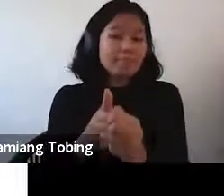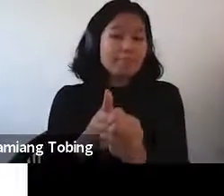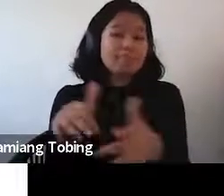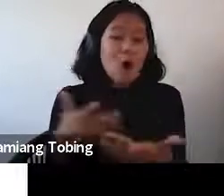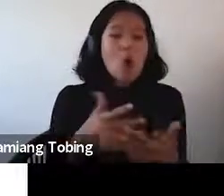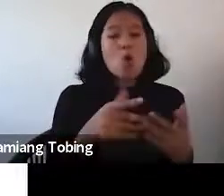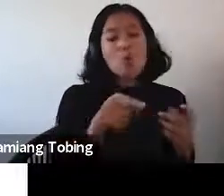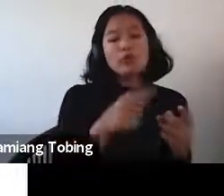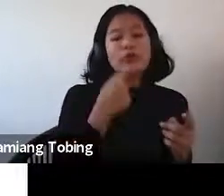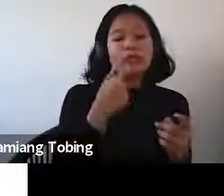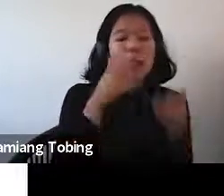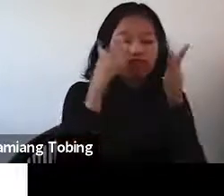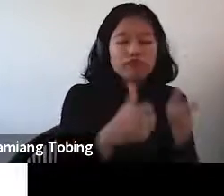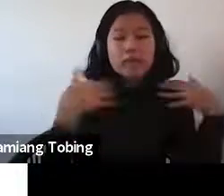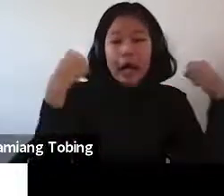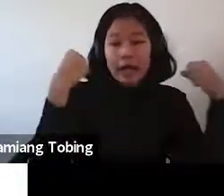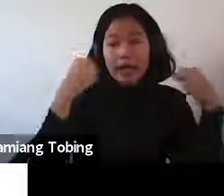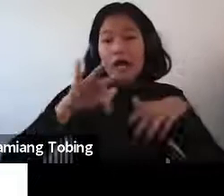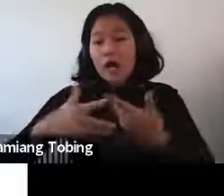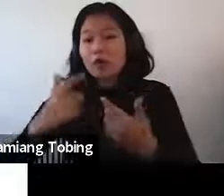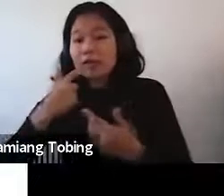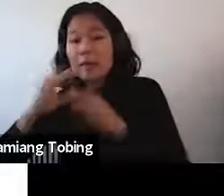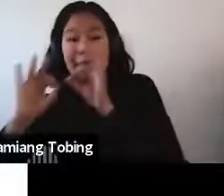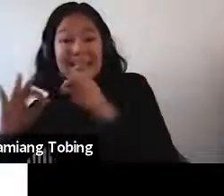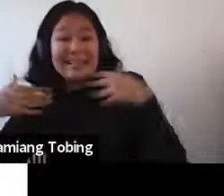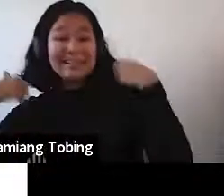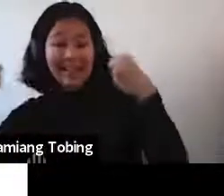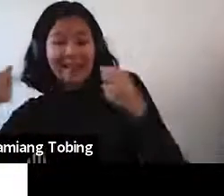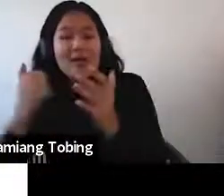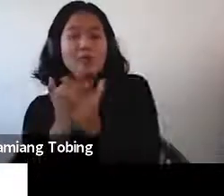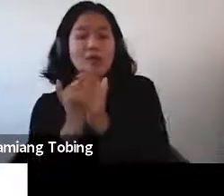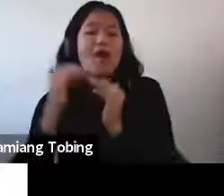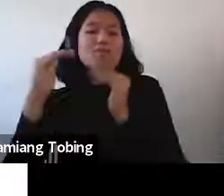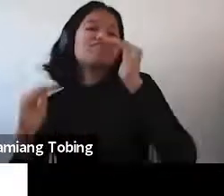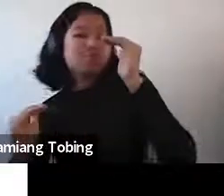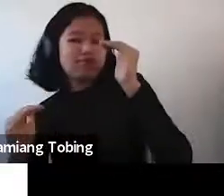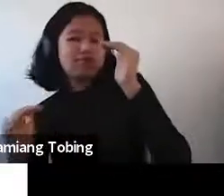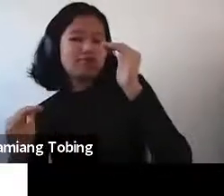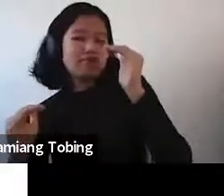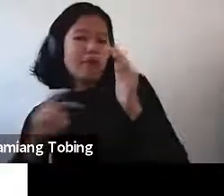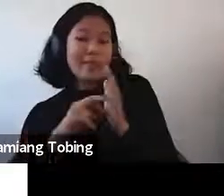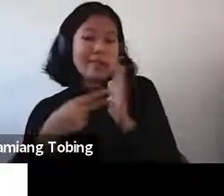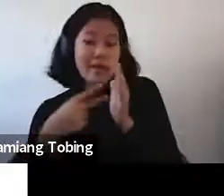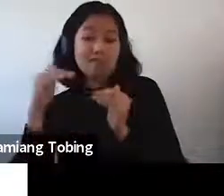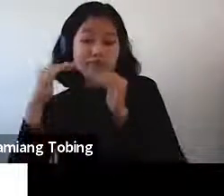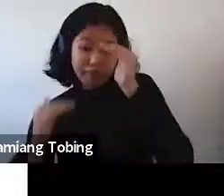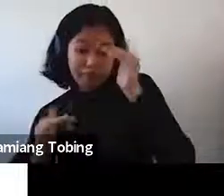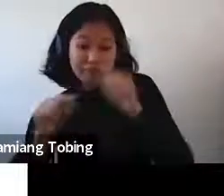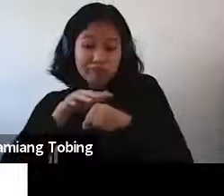clinical medicine ataupun dalam academic medicine itu sangat rendah. Dampaknya adalah bahwa perempuan